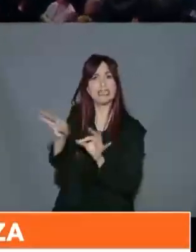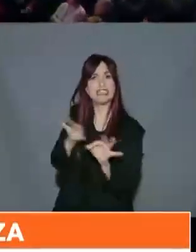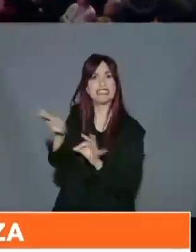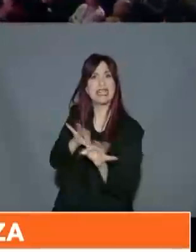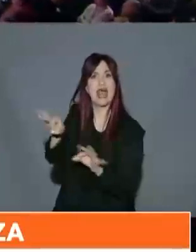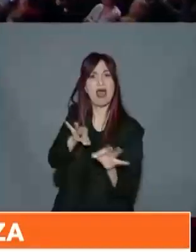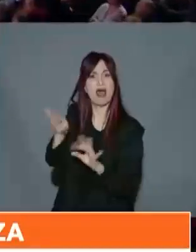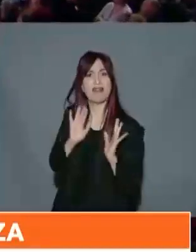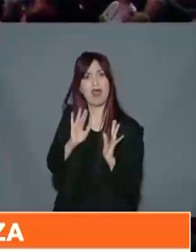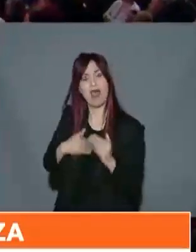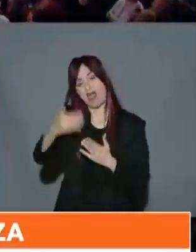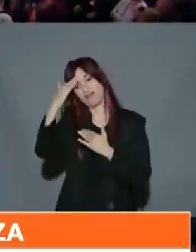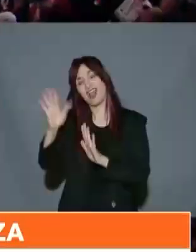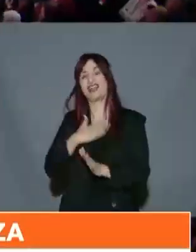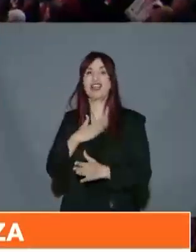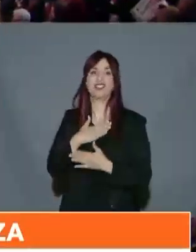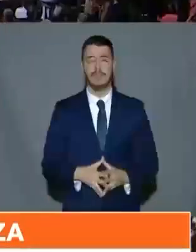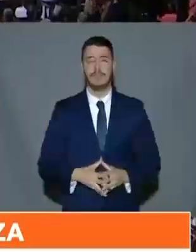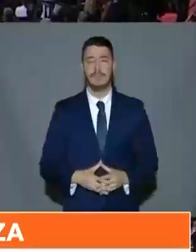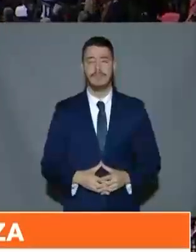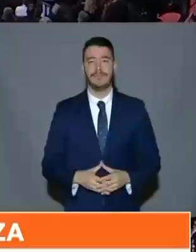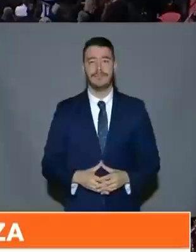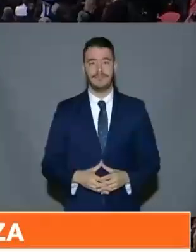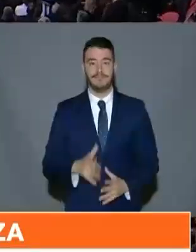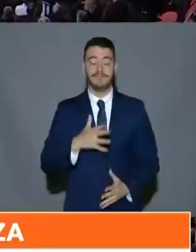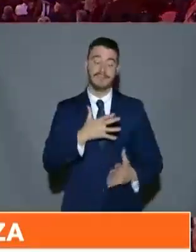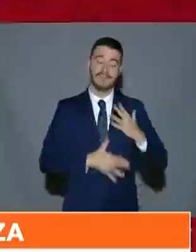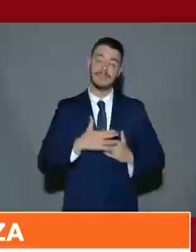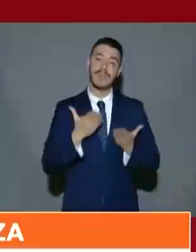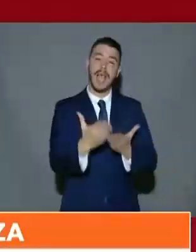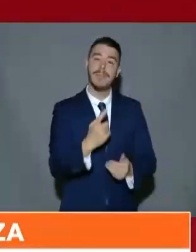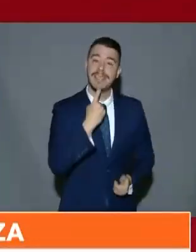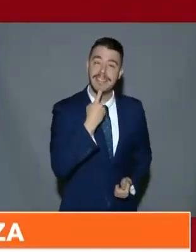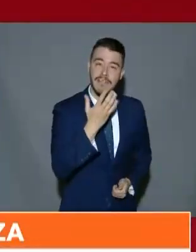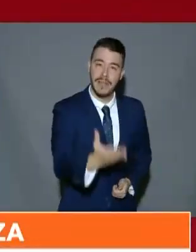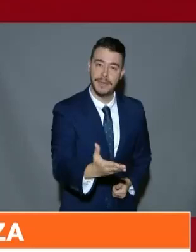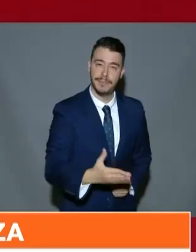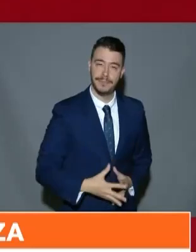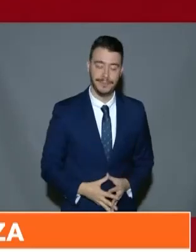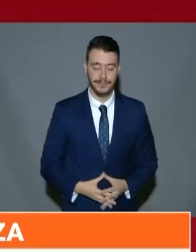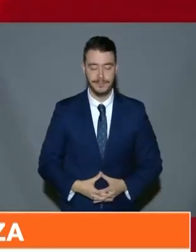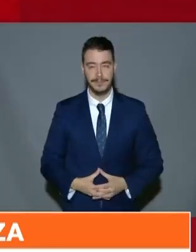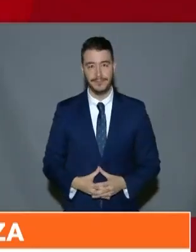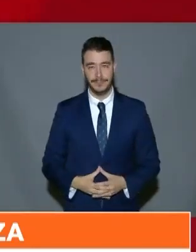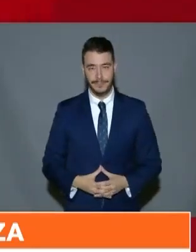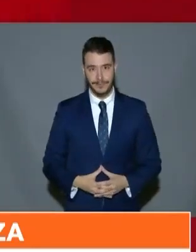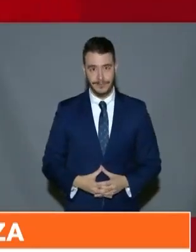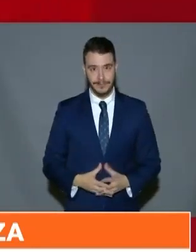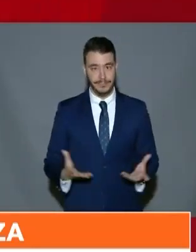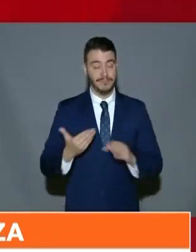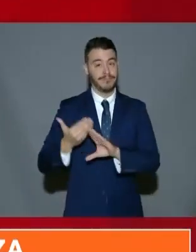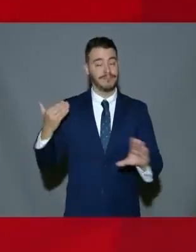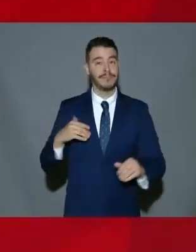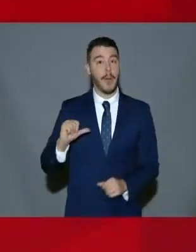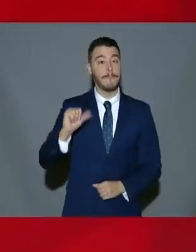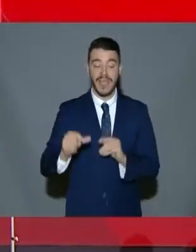Ναύαρχε. Το εκτιμώ πολύ, Ναύαρχε Αποστολάκη. Η Όλγα Γεροβασίλη, μετά τις επιθετικές αναφορές Κασελάκη, που έδειξε στην πρώτη γραμμή τους διαφωνούντες ενώπιον